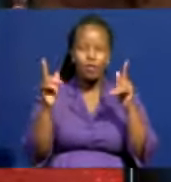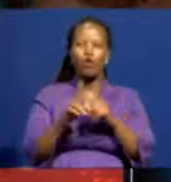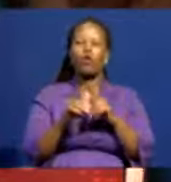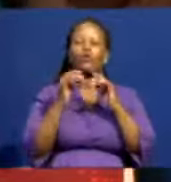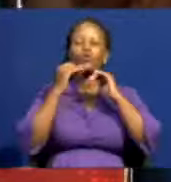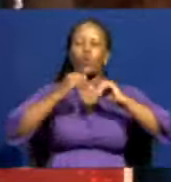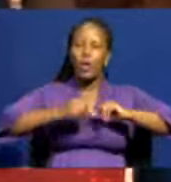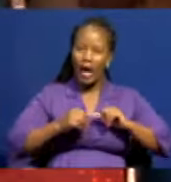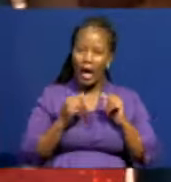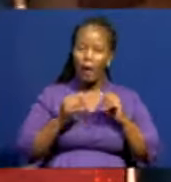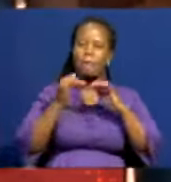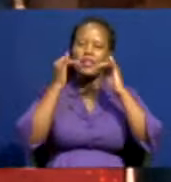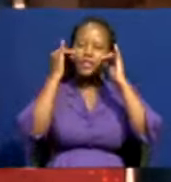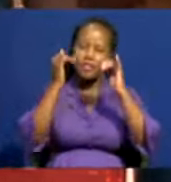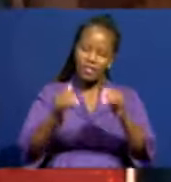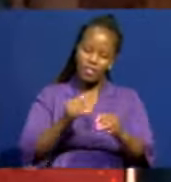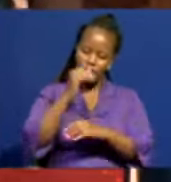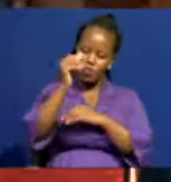mpya wa